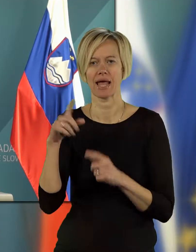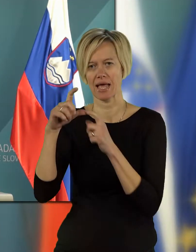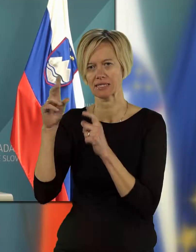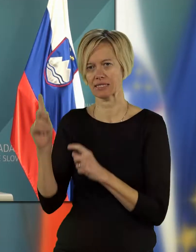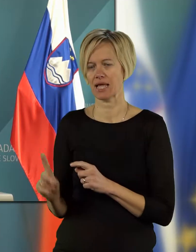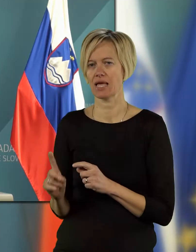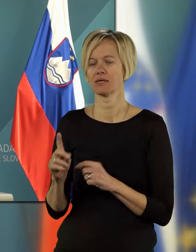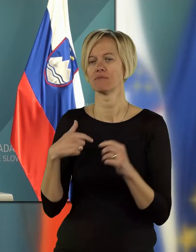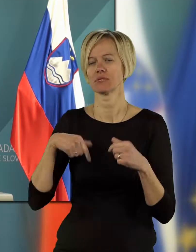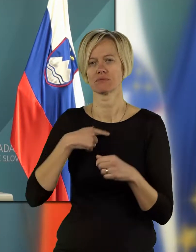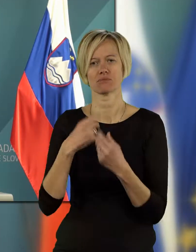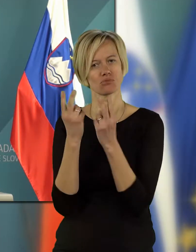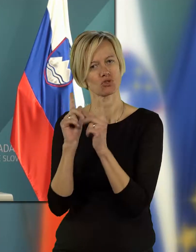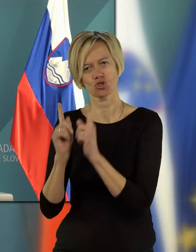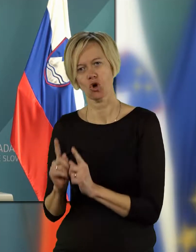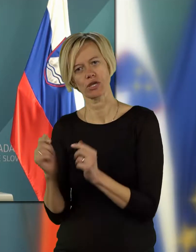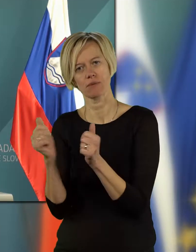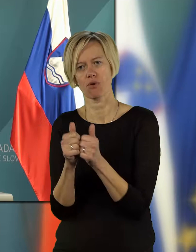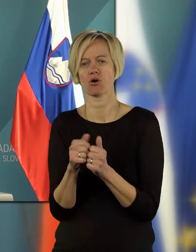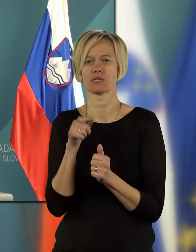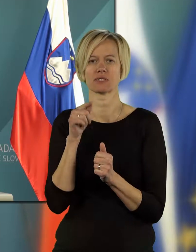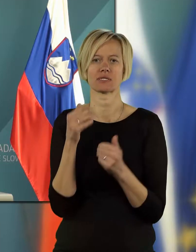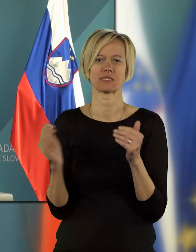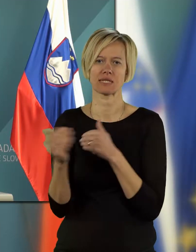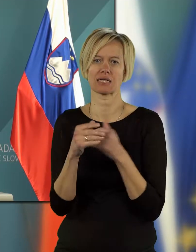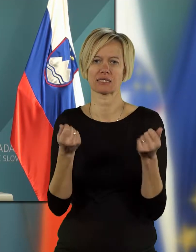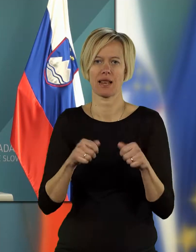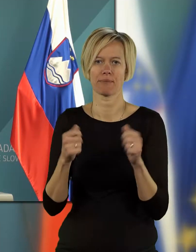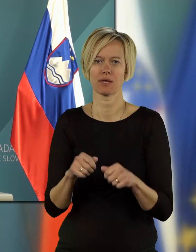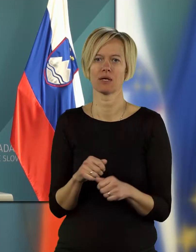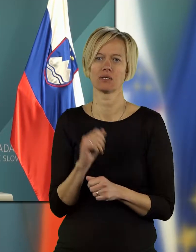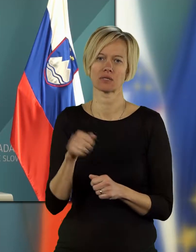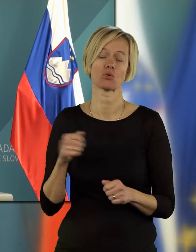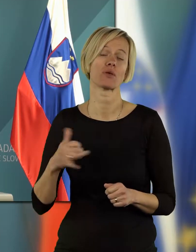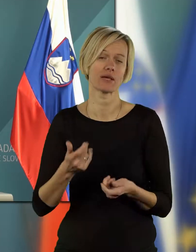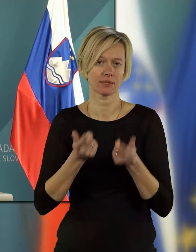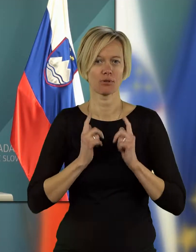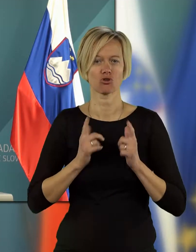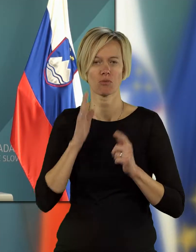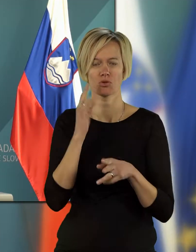pa SD, stojimo za temi sklepi, tako da je tudi za